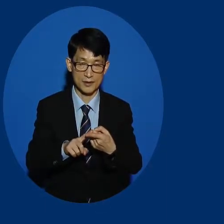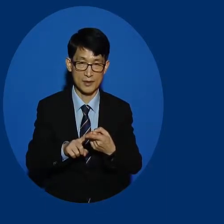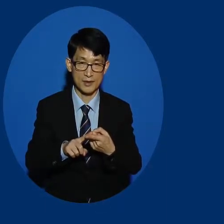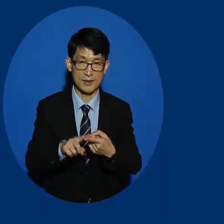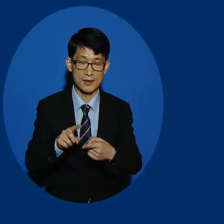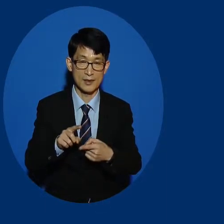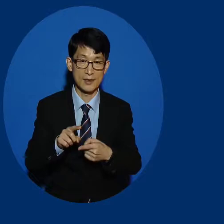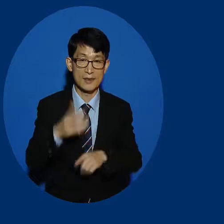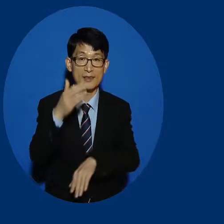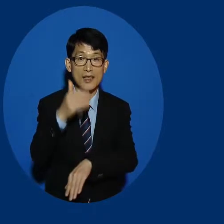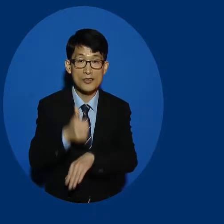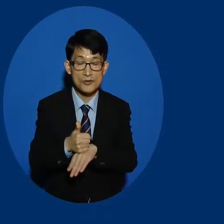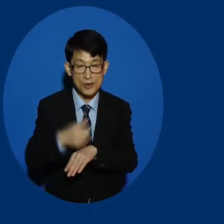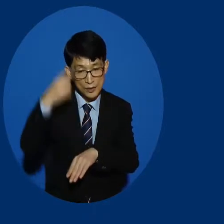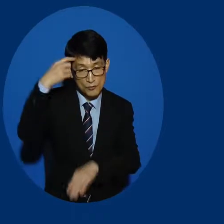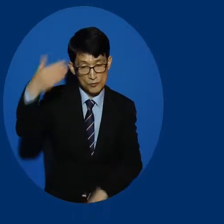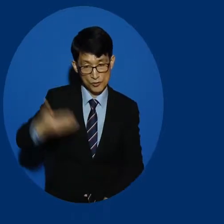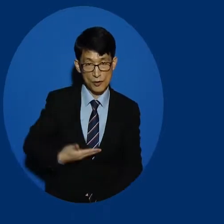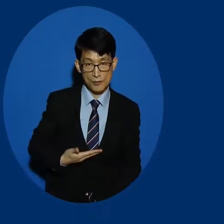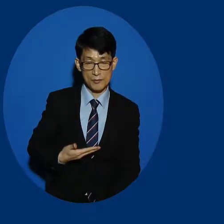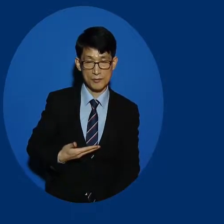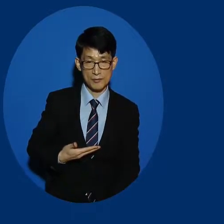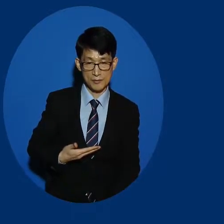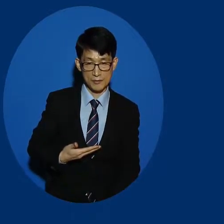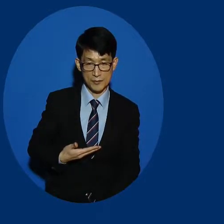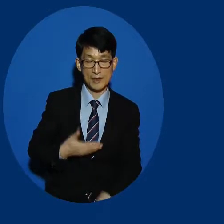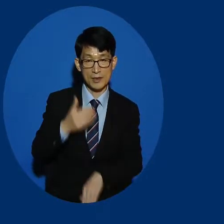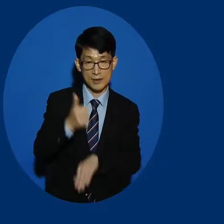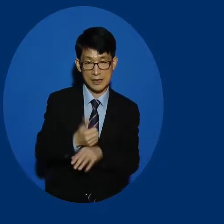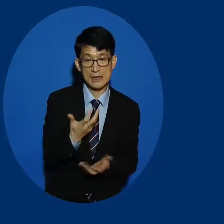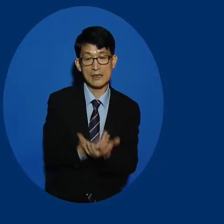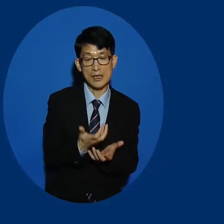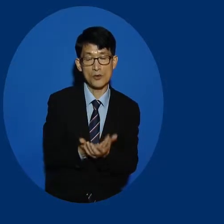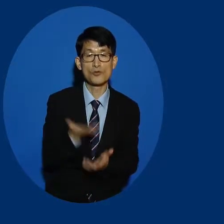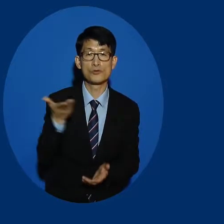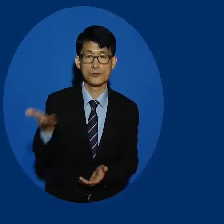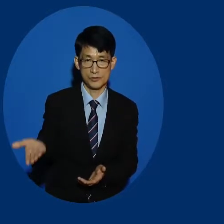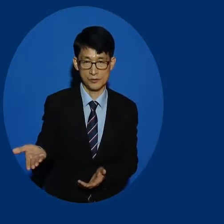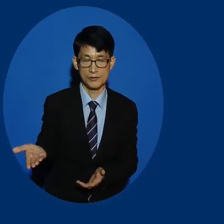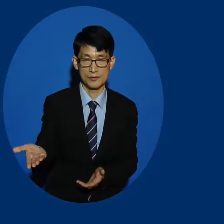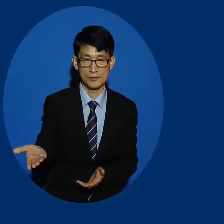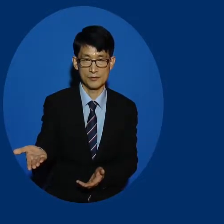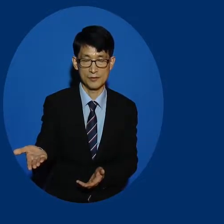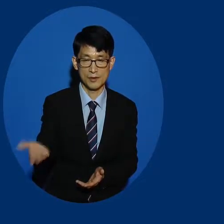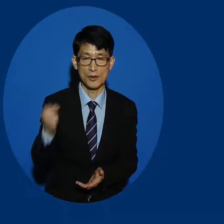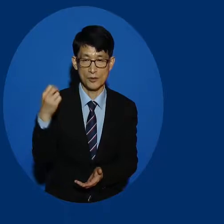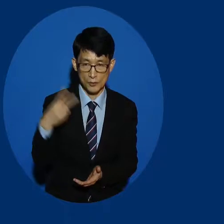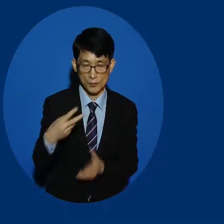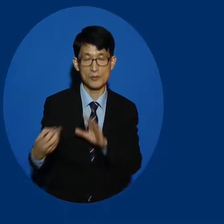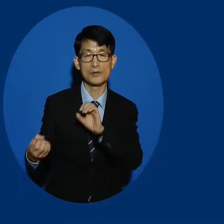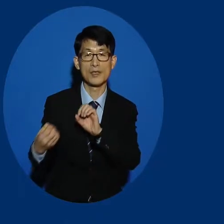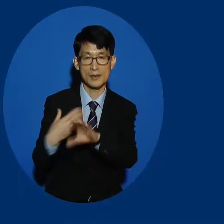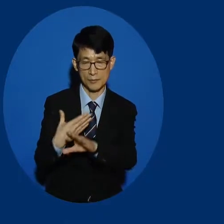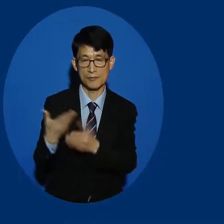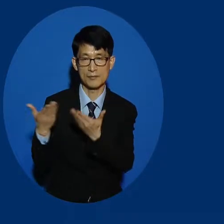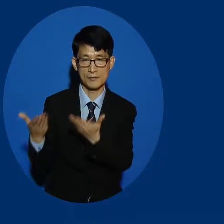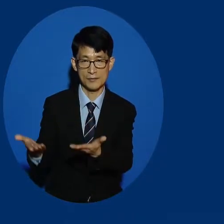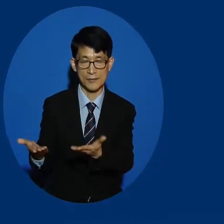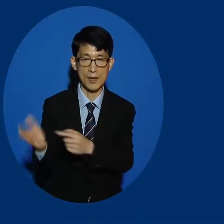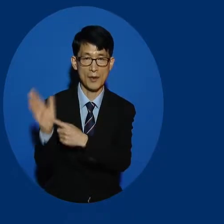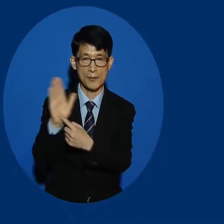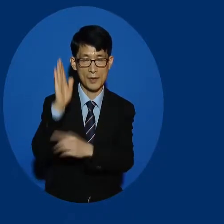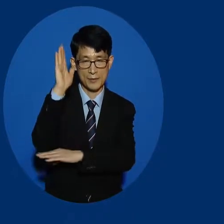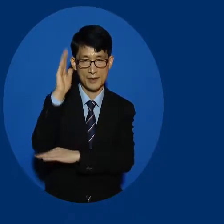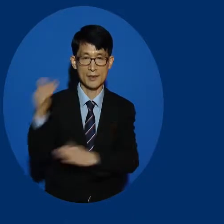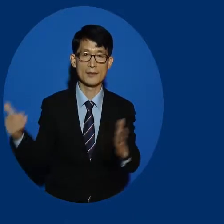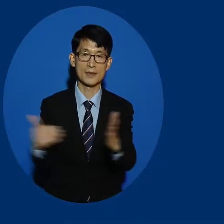또 저에게 문의하시면 제가 자료도 공급해드리고 또 답변도 드리도록 하겠습니다. 제 발표는 여기서